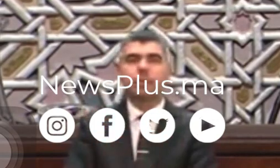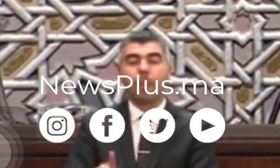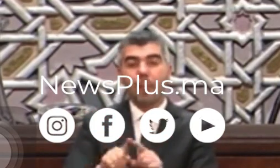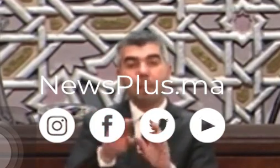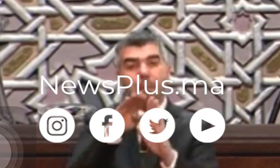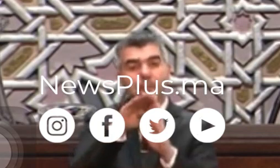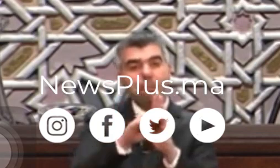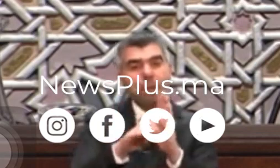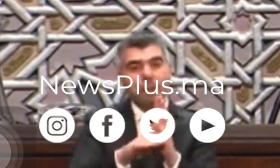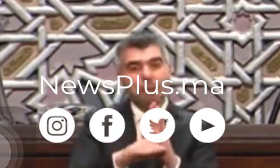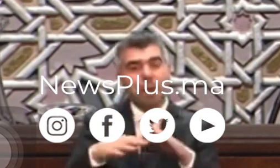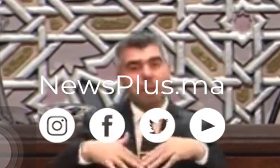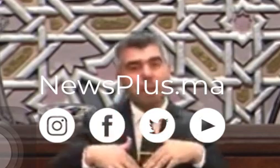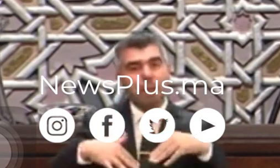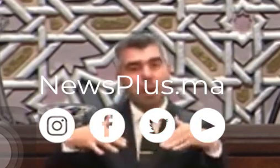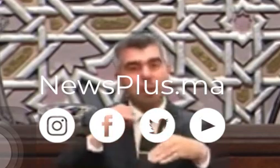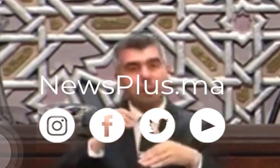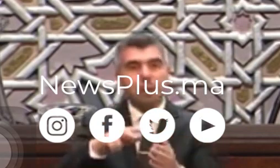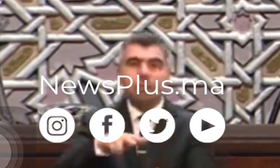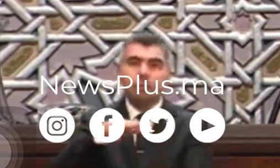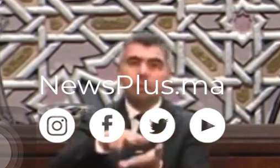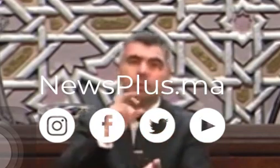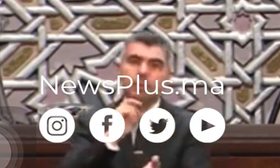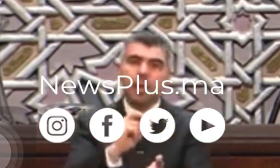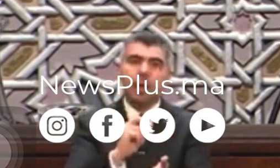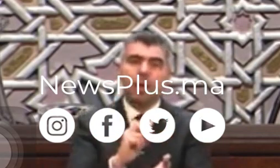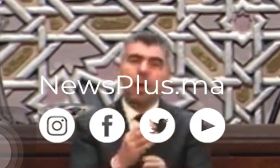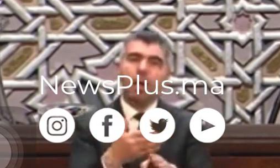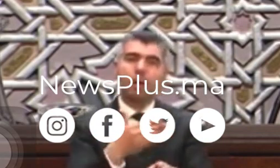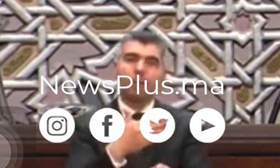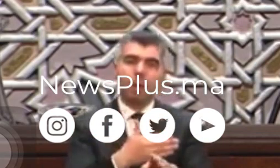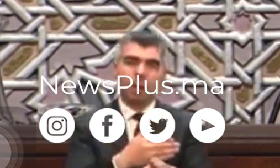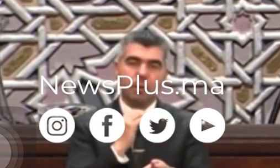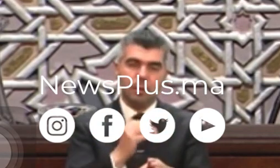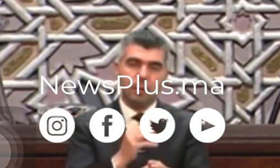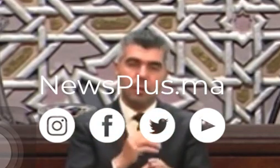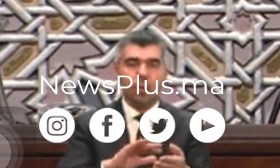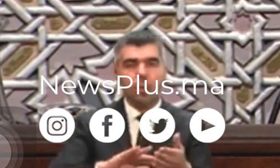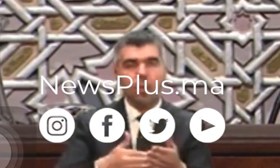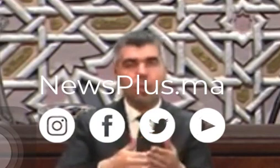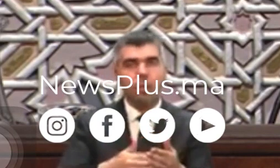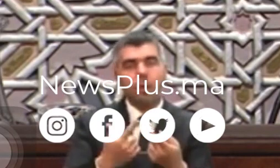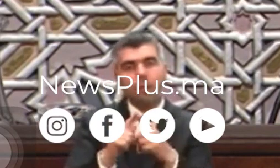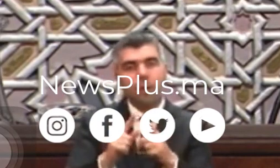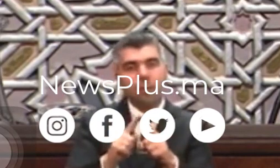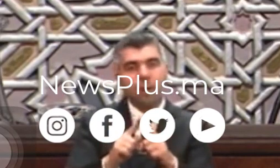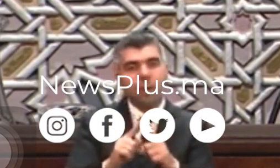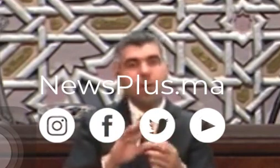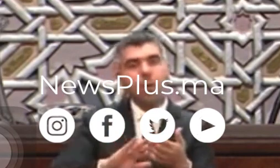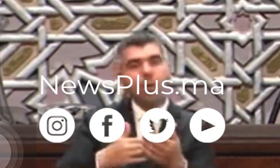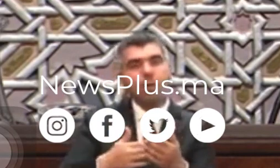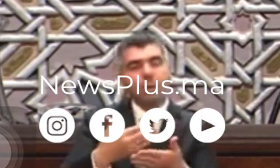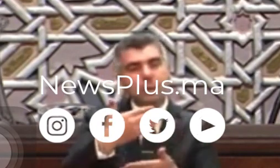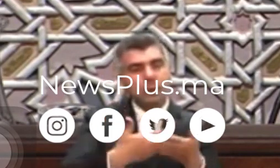مكتب المجلس هو الذي اتخذ القرار. مكتب المجلس يتولى مراعاة عما إذا كانت الشروط